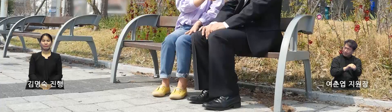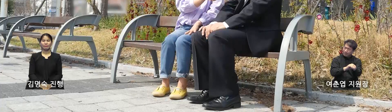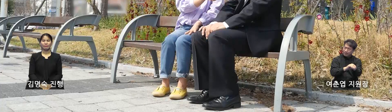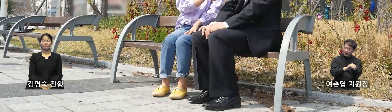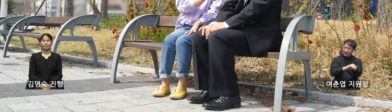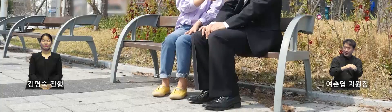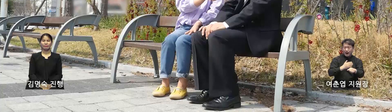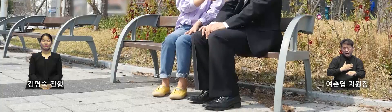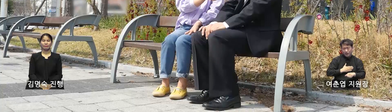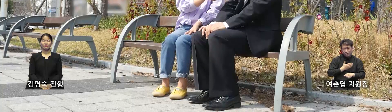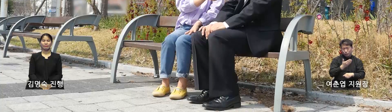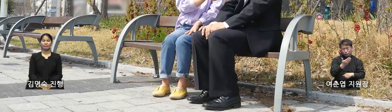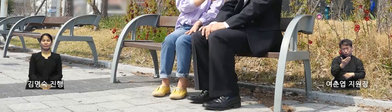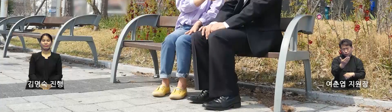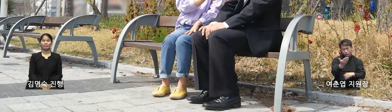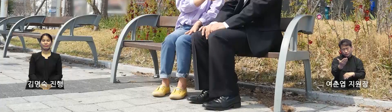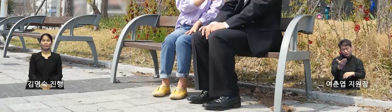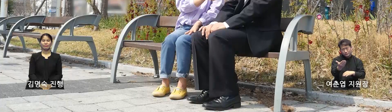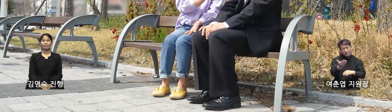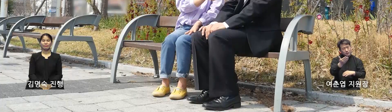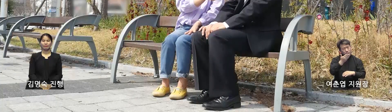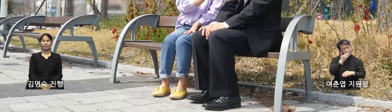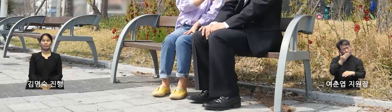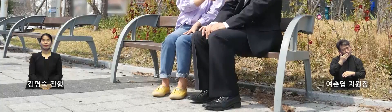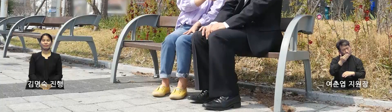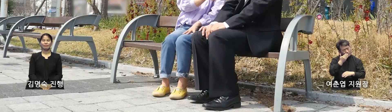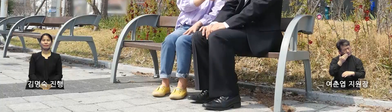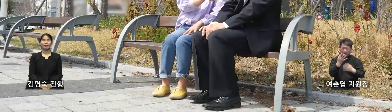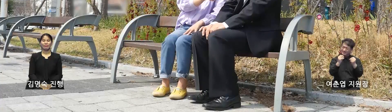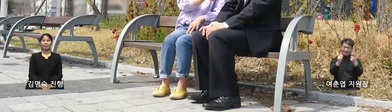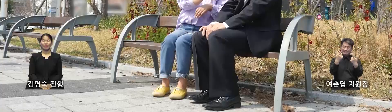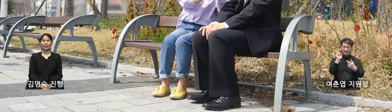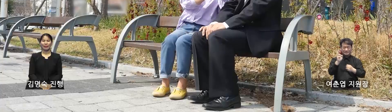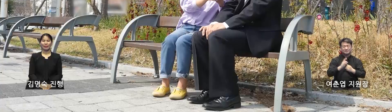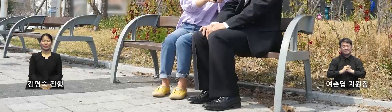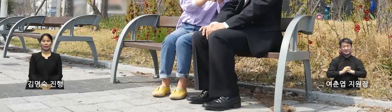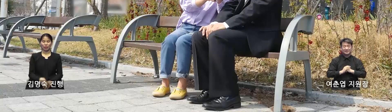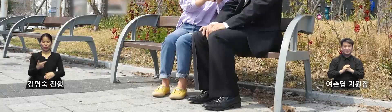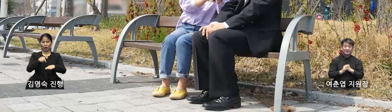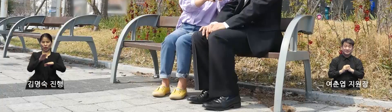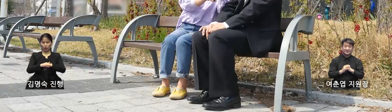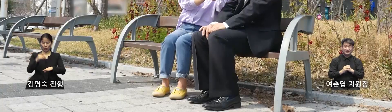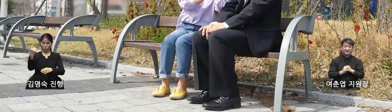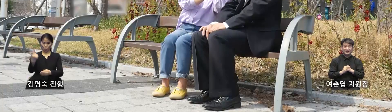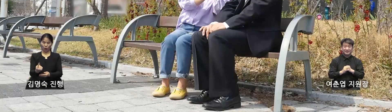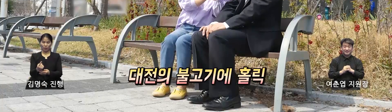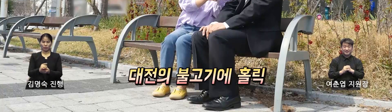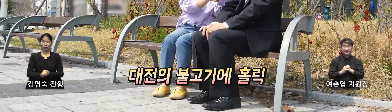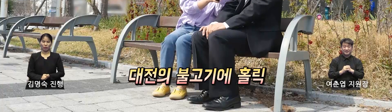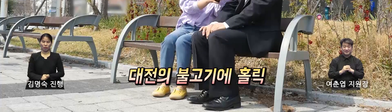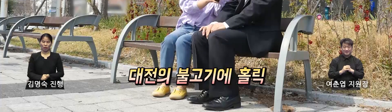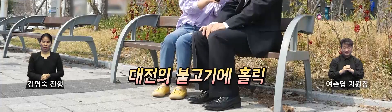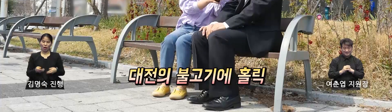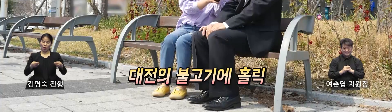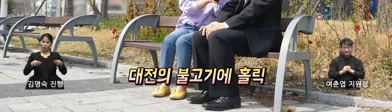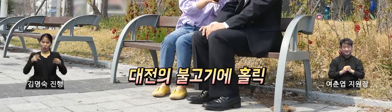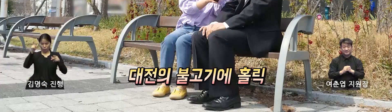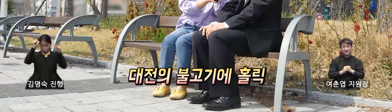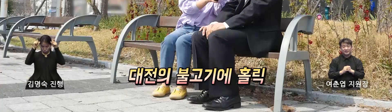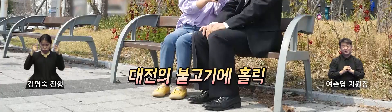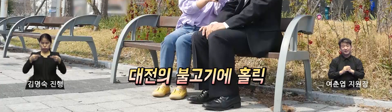먹거리는 제가 선뜻 내세우기는 어려울 것 같습니다. 예, 그 이제 대전에 오셔서 요 불고기에